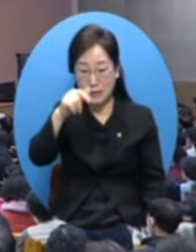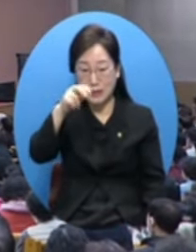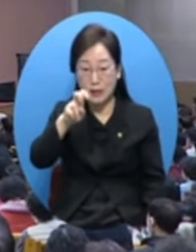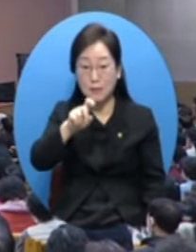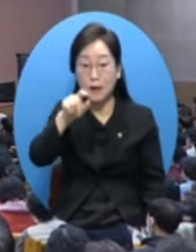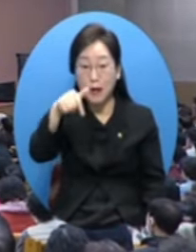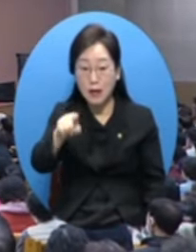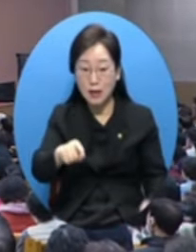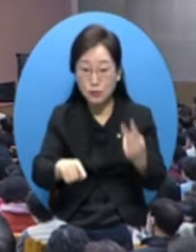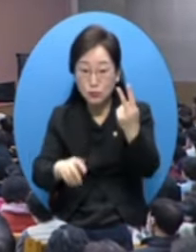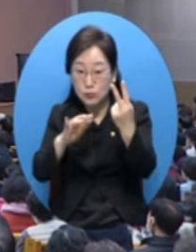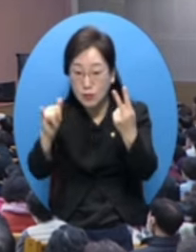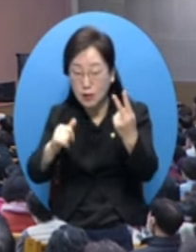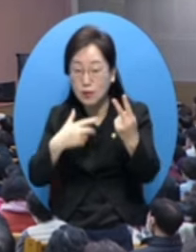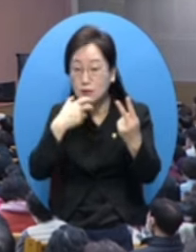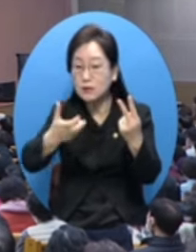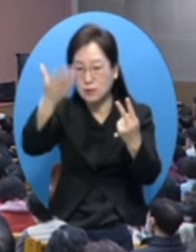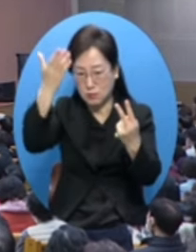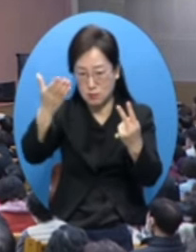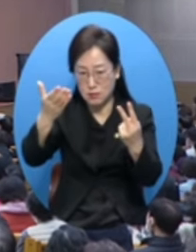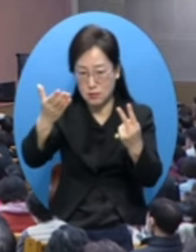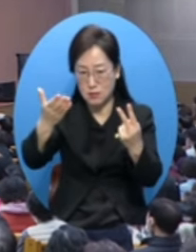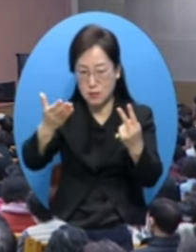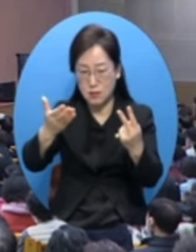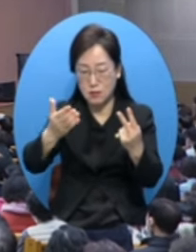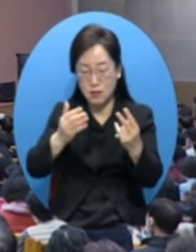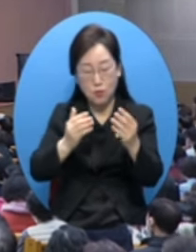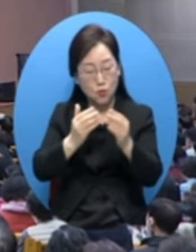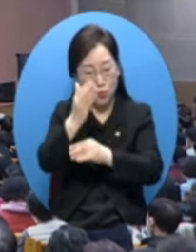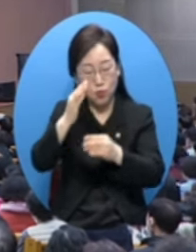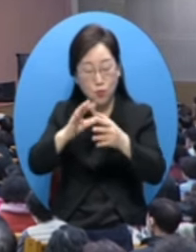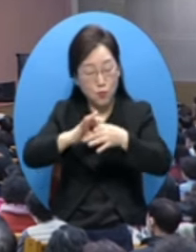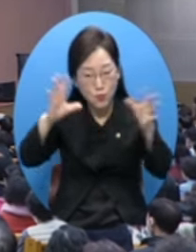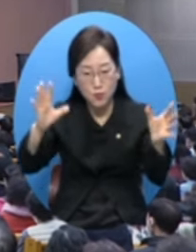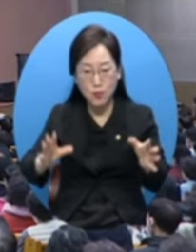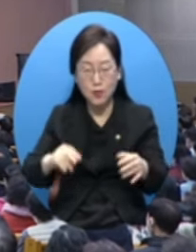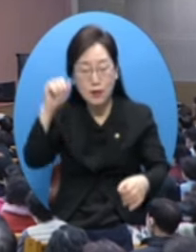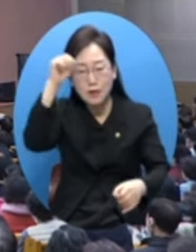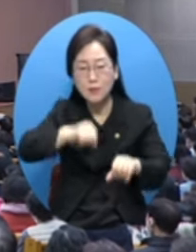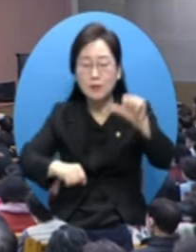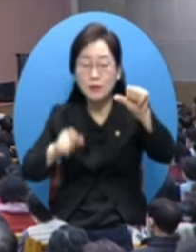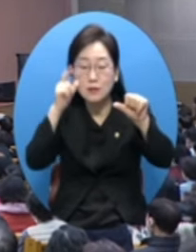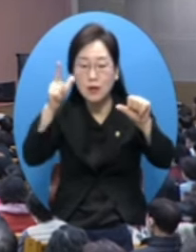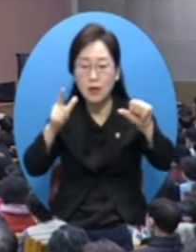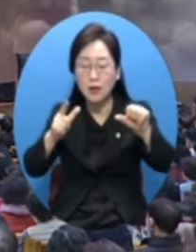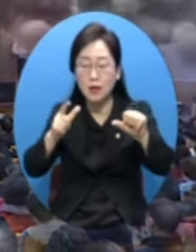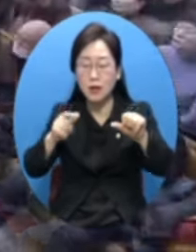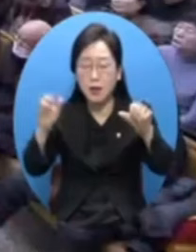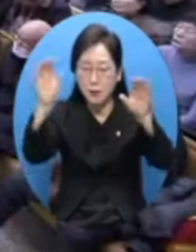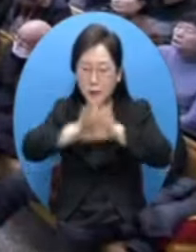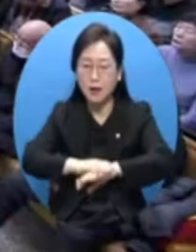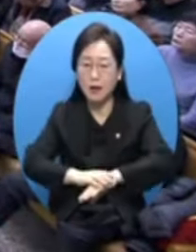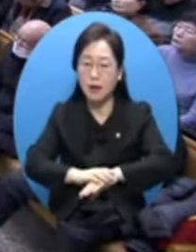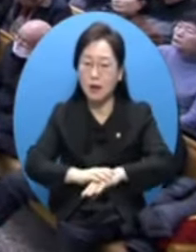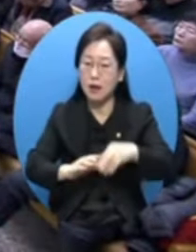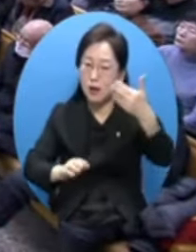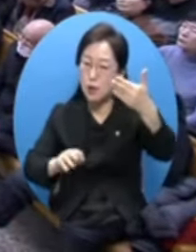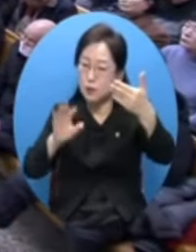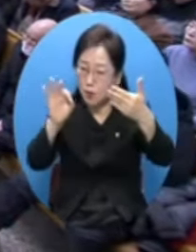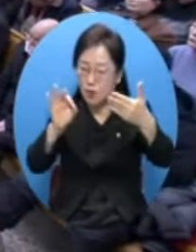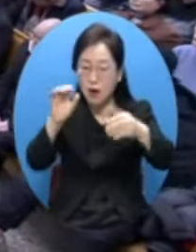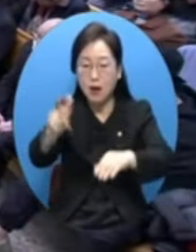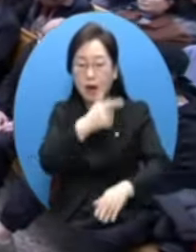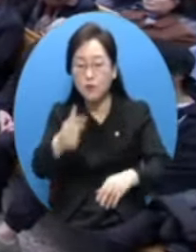넘은 나이까지도 새벽 5시에 일어나서 병원으로 가고 밤 9시, 10시까지 하루에